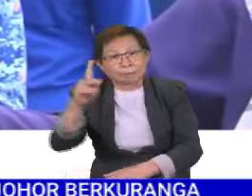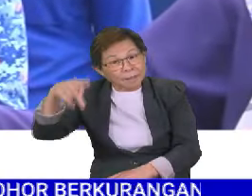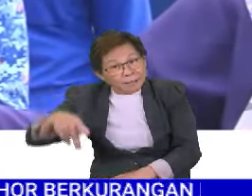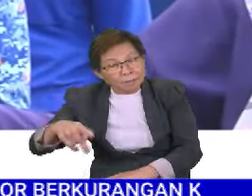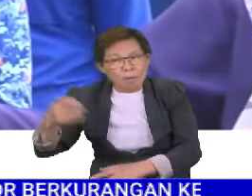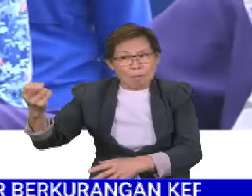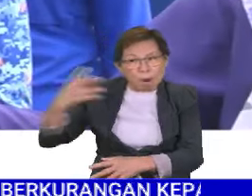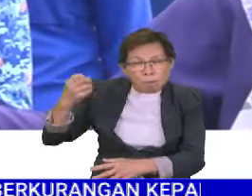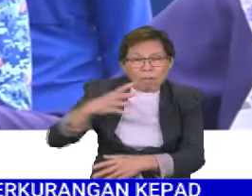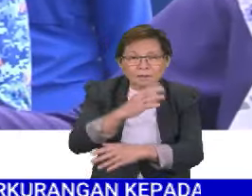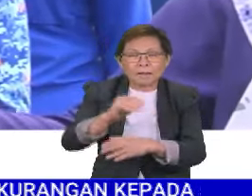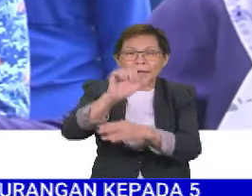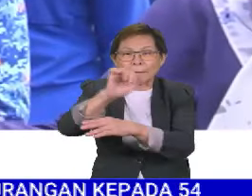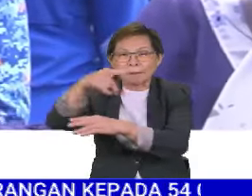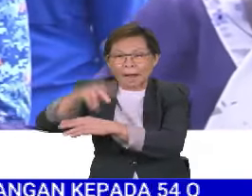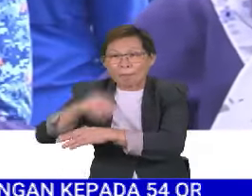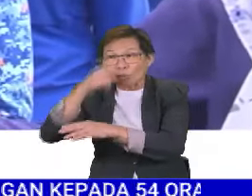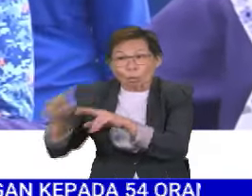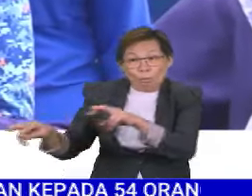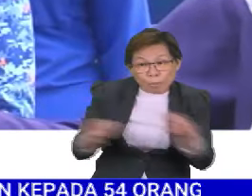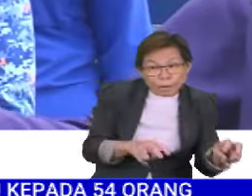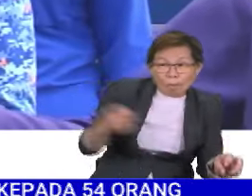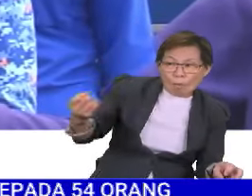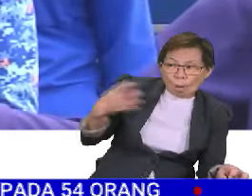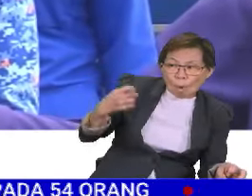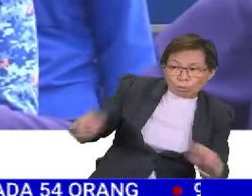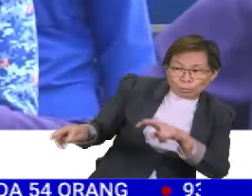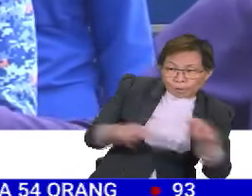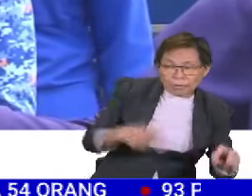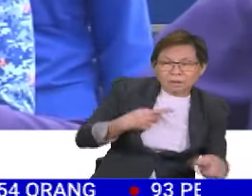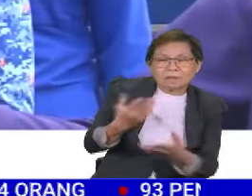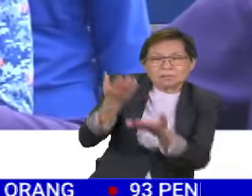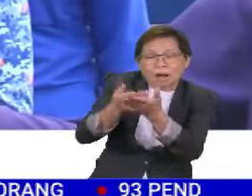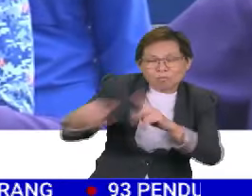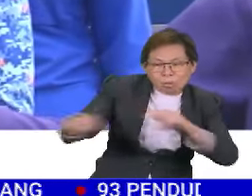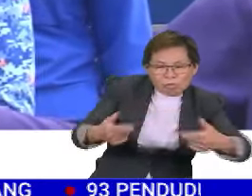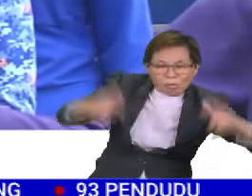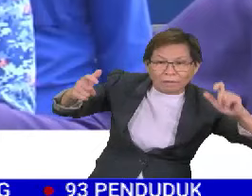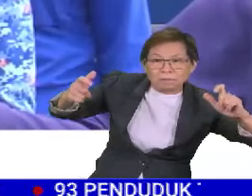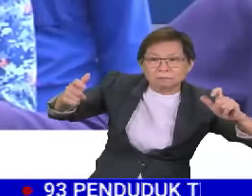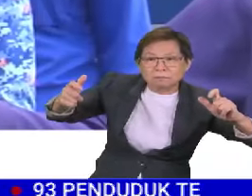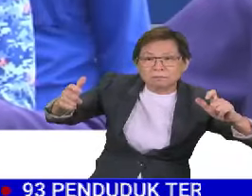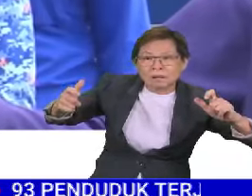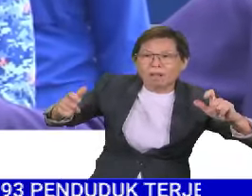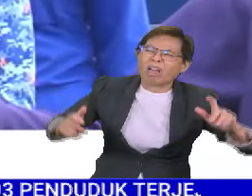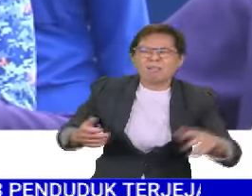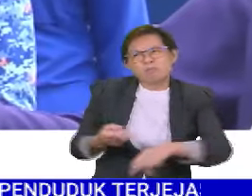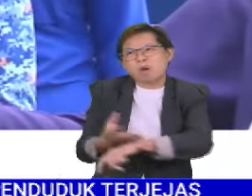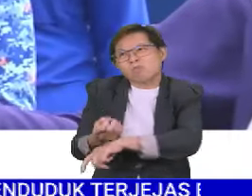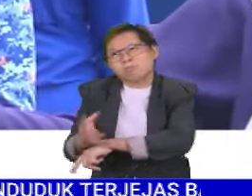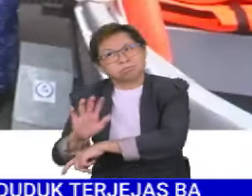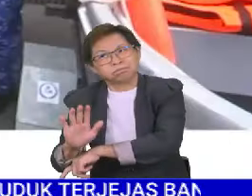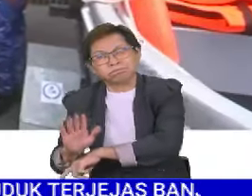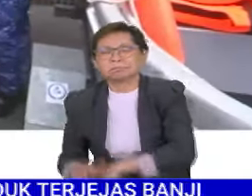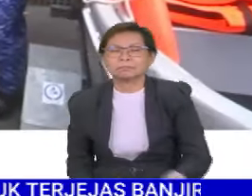juga APM untuk berpindah, kita sarankan untuk bertindak dengan segera tanpa melengah-lengahkan masa.